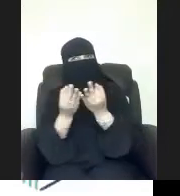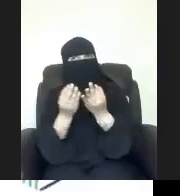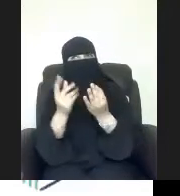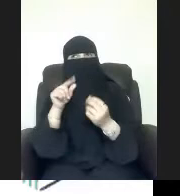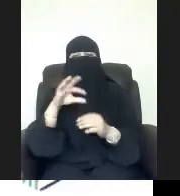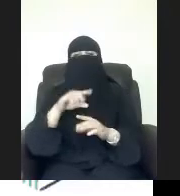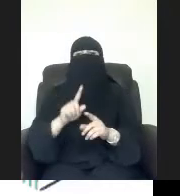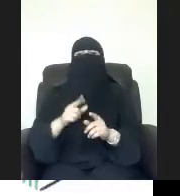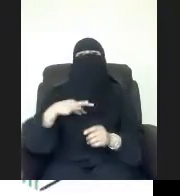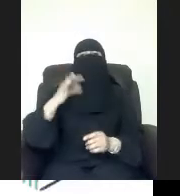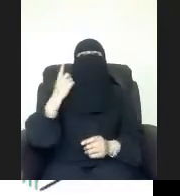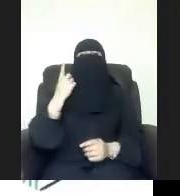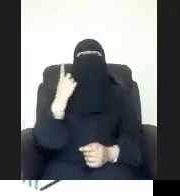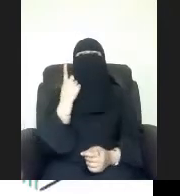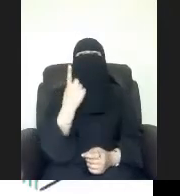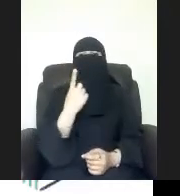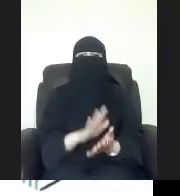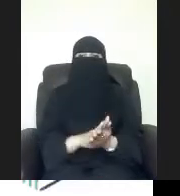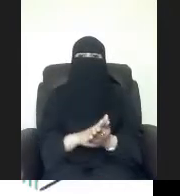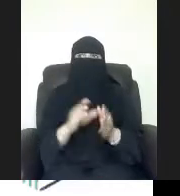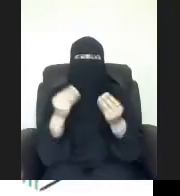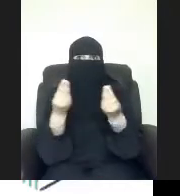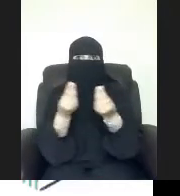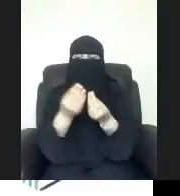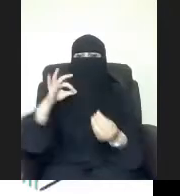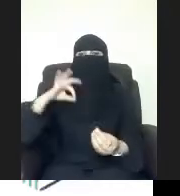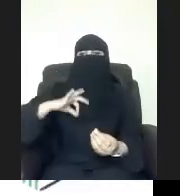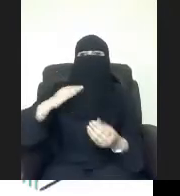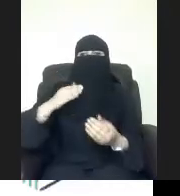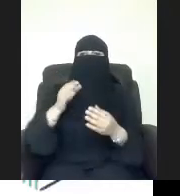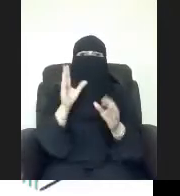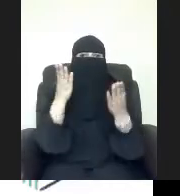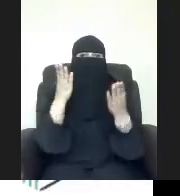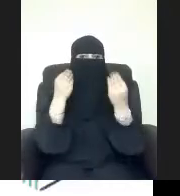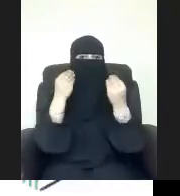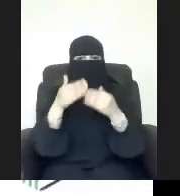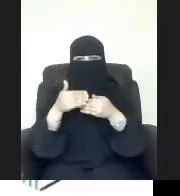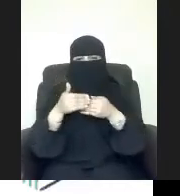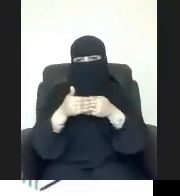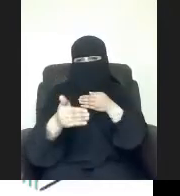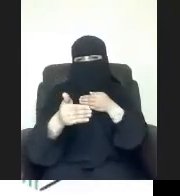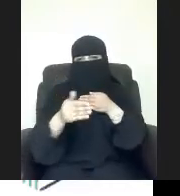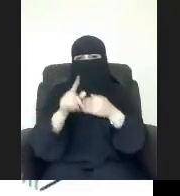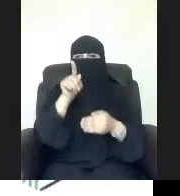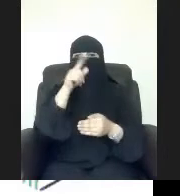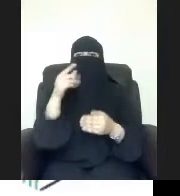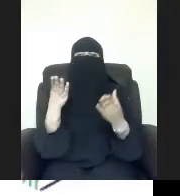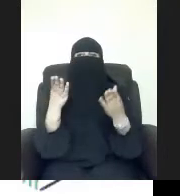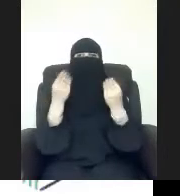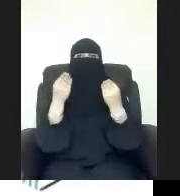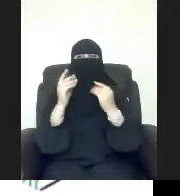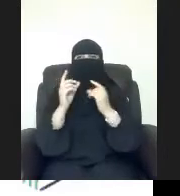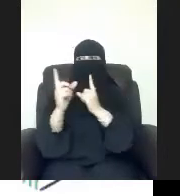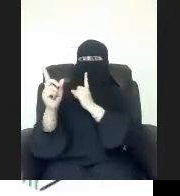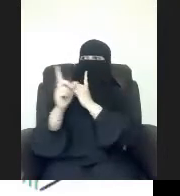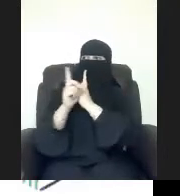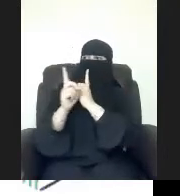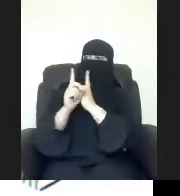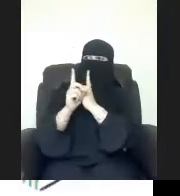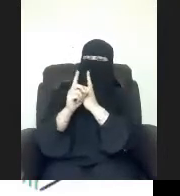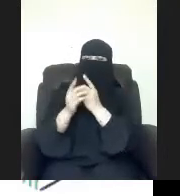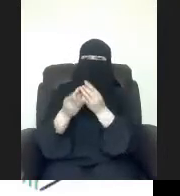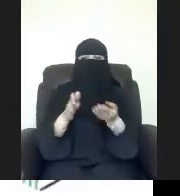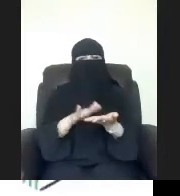المدمج تتمثل في الجمع بين فوائد التعلم عن بعد والتعلم وجها لوجه واكتساب المهارات الناعمة والتي